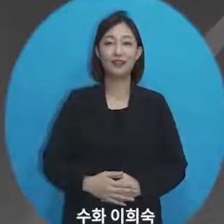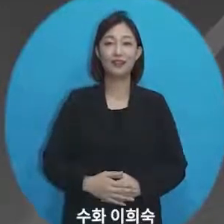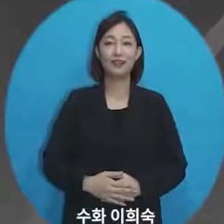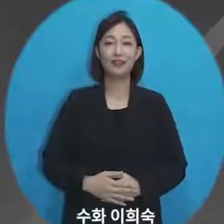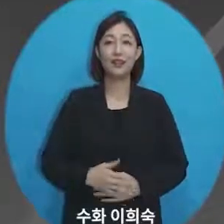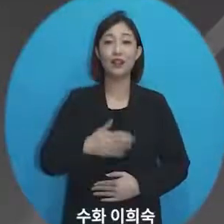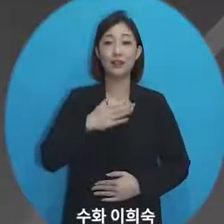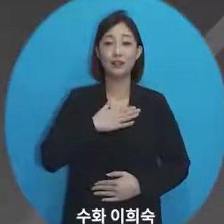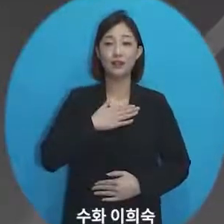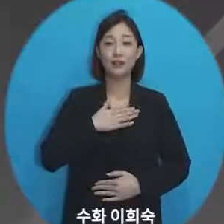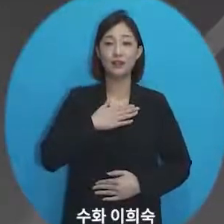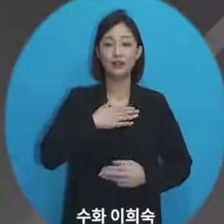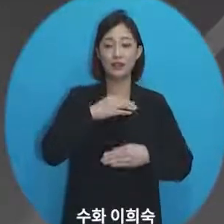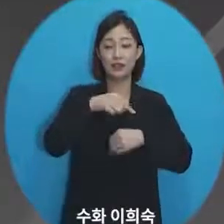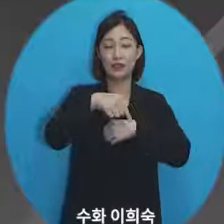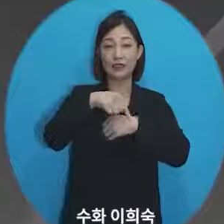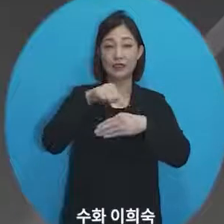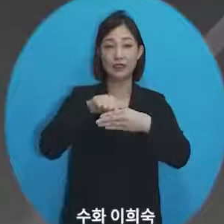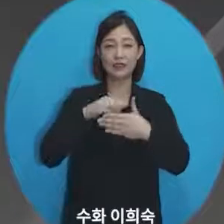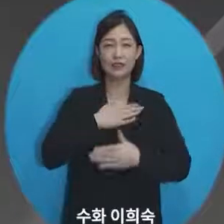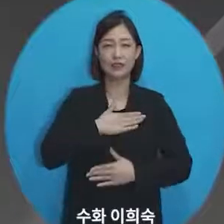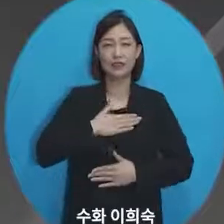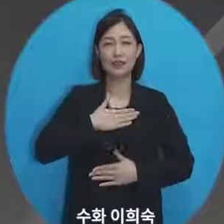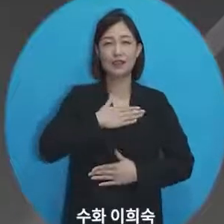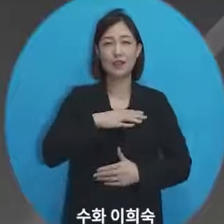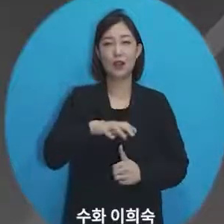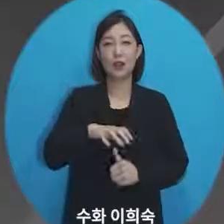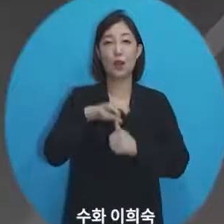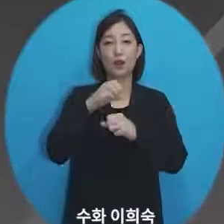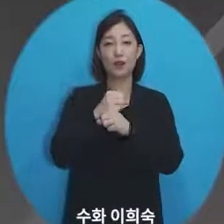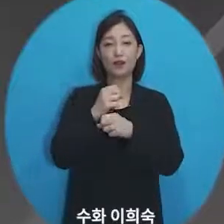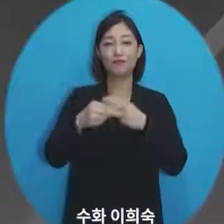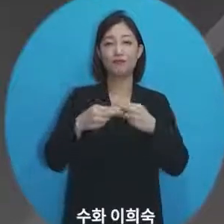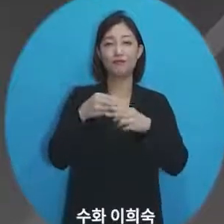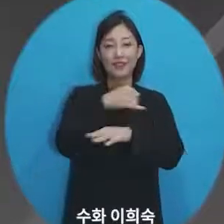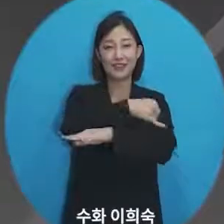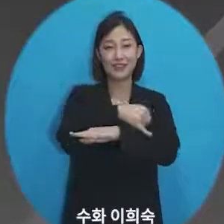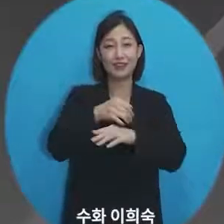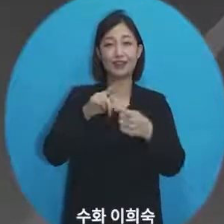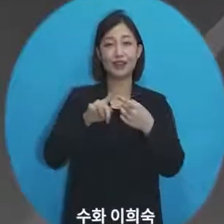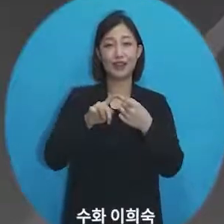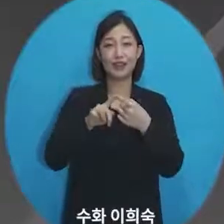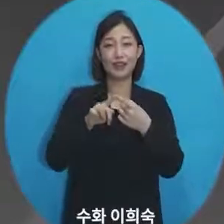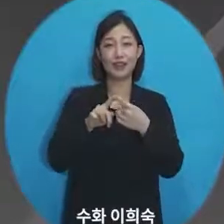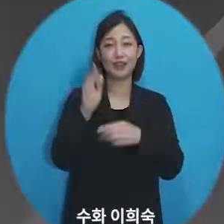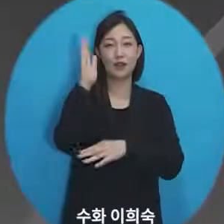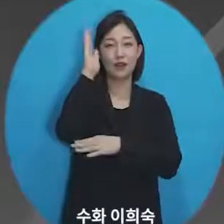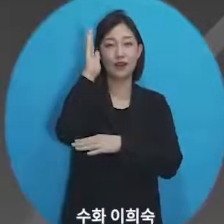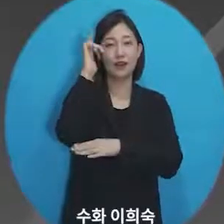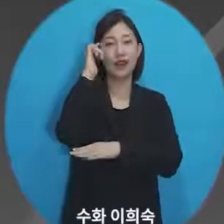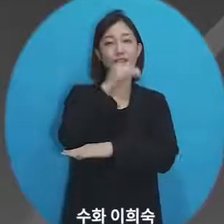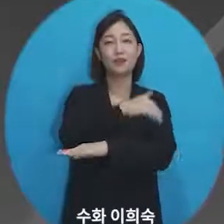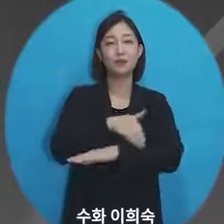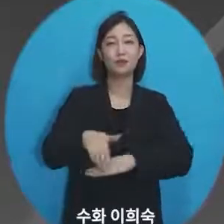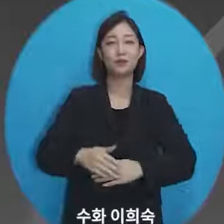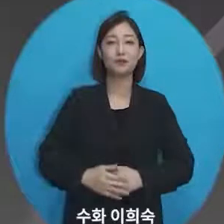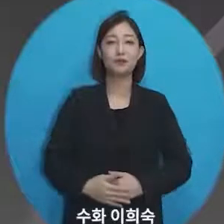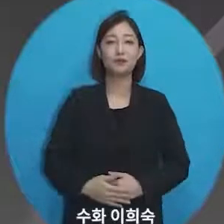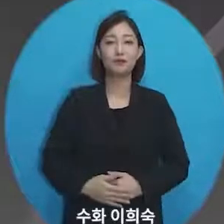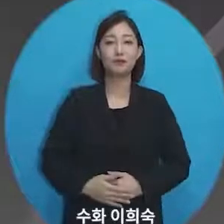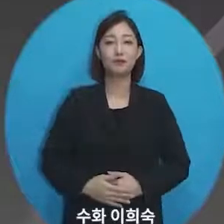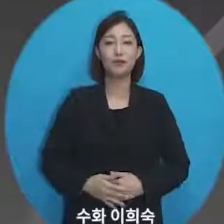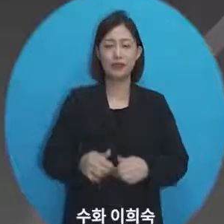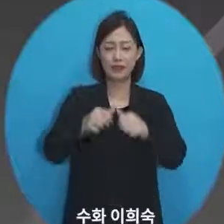네, 저는 심리적인 요인을 활용한 유니버설 디자인에 대해서 오늘 말씀을 드리게